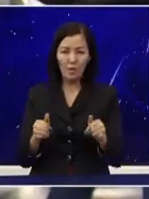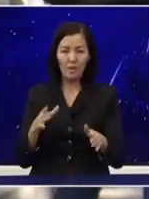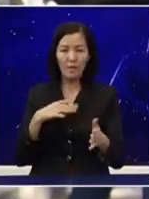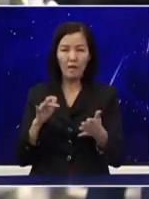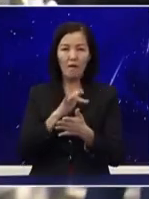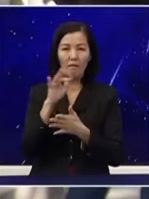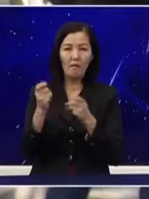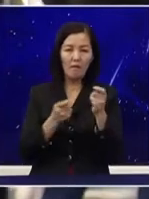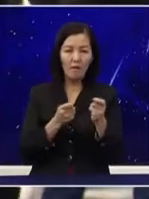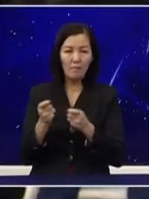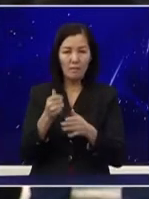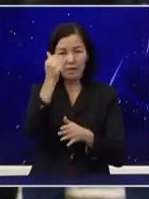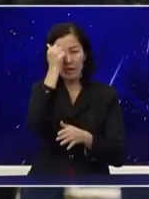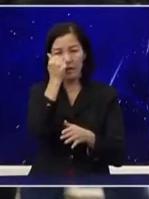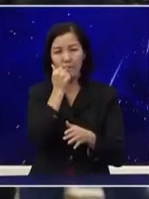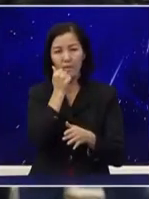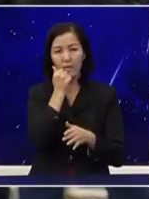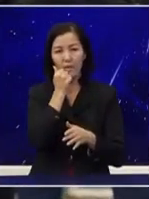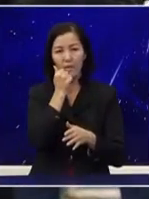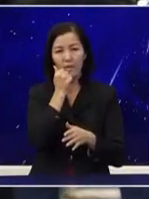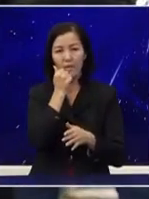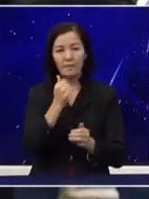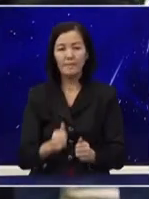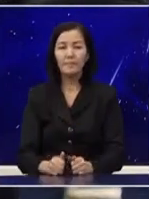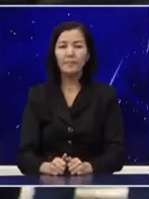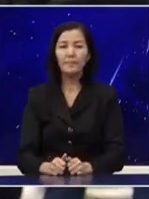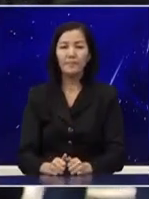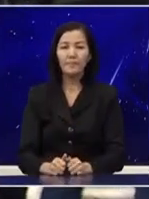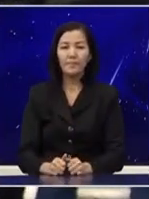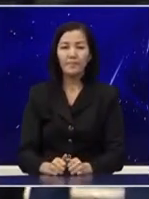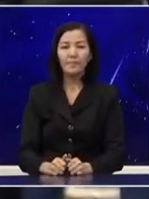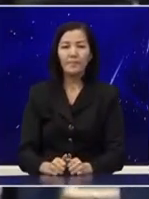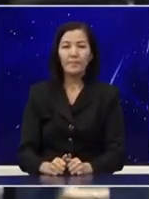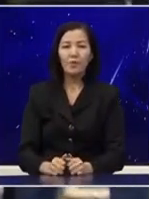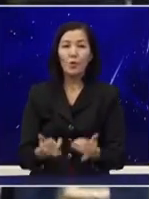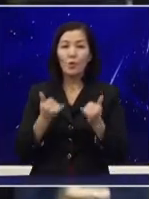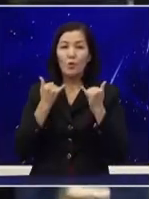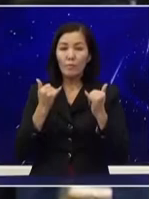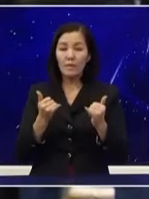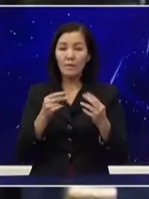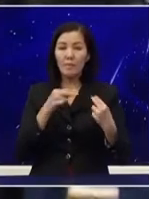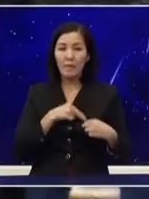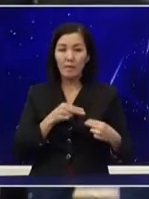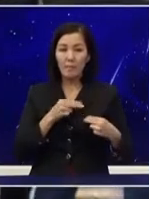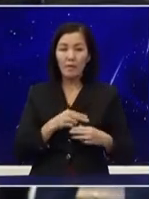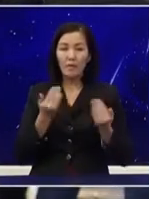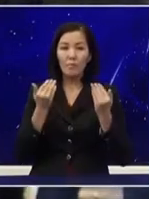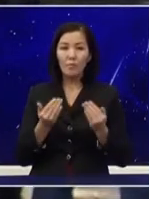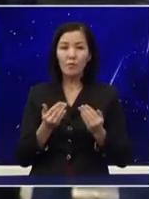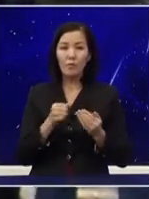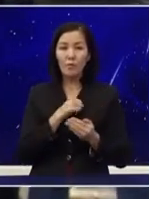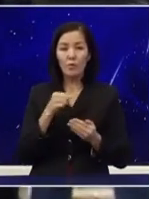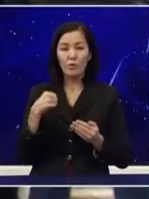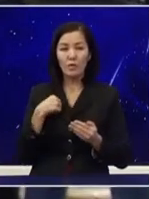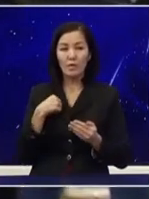әкімшілікке рахмет айтамыз. Ардагерлер ұйымына енді елеп ескеріп жатыр ғой еңбегін енді. Өзі де бүгін бір аунап түсіп жатқан